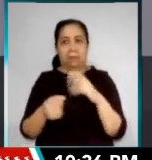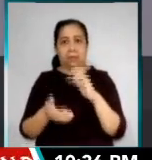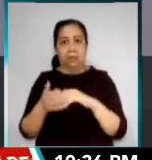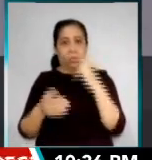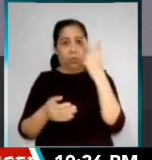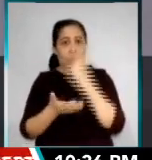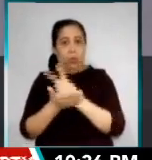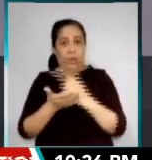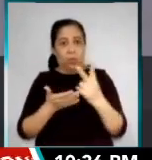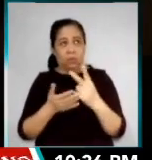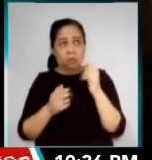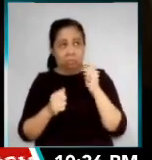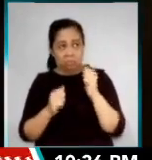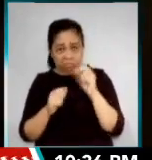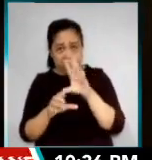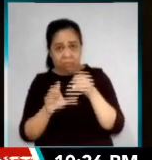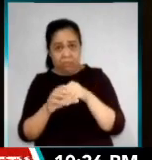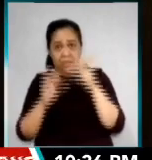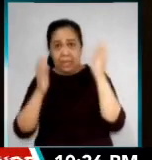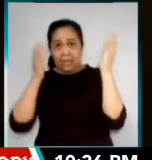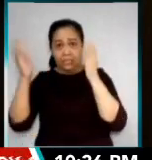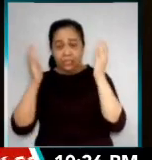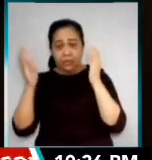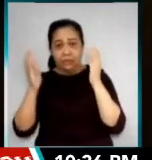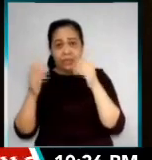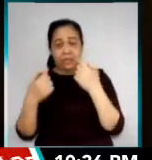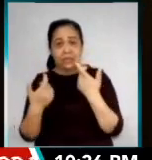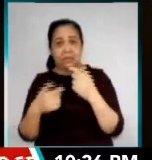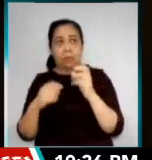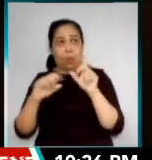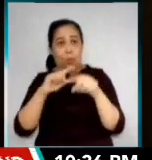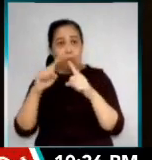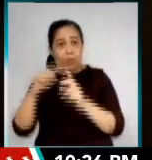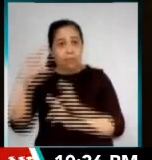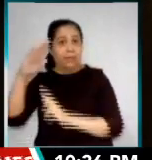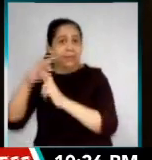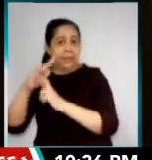raw pwedeng mabilang na service credit kapag nagretiro. Ivan Mayrina, GMA News.